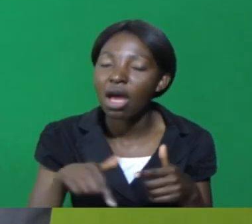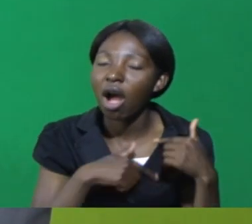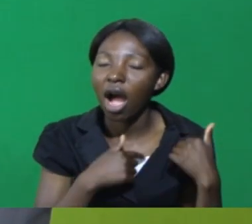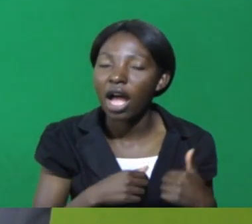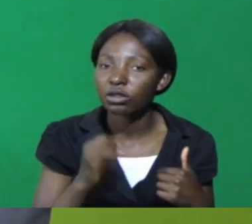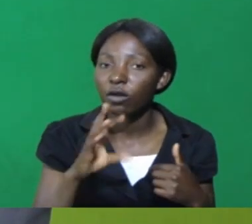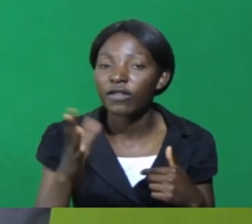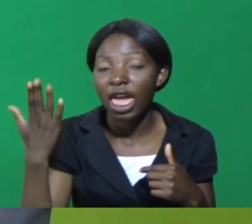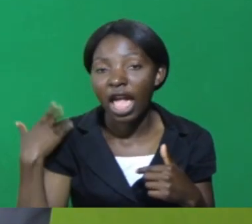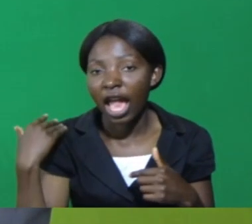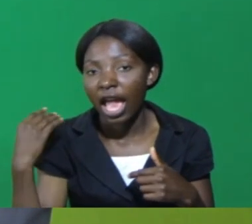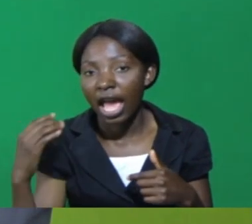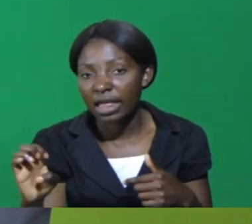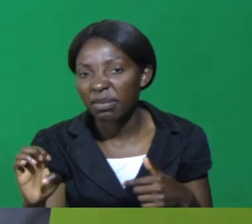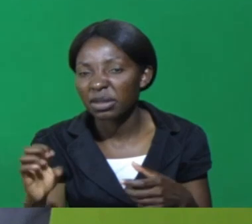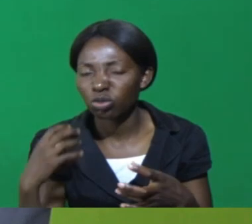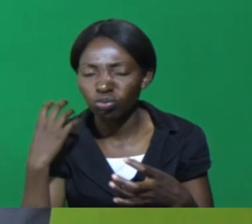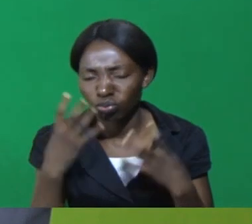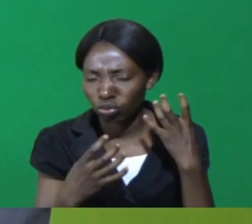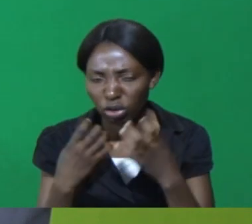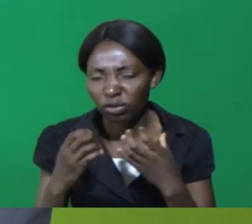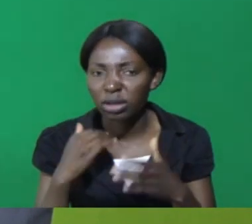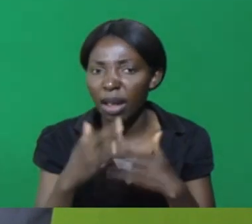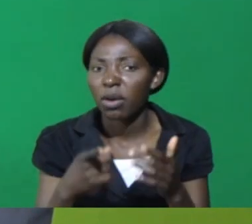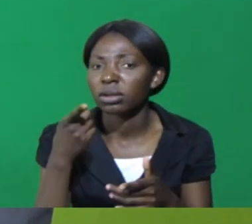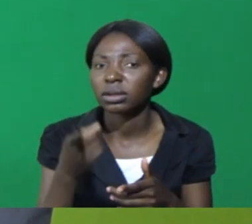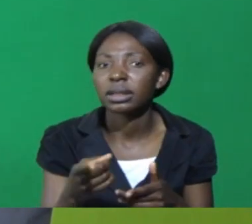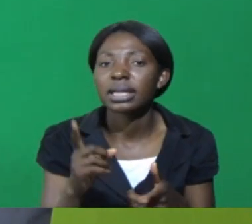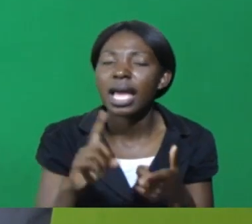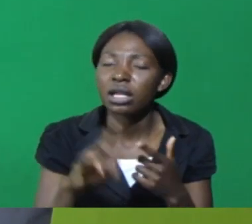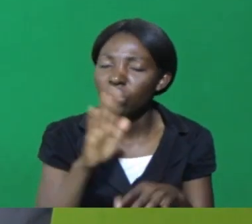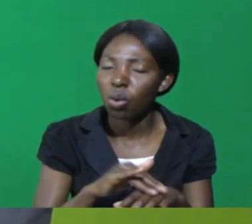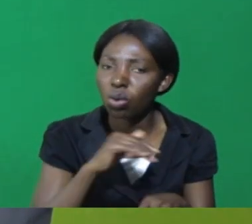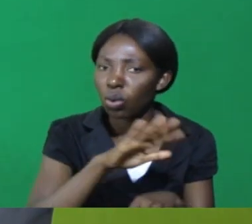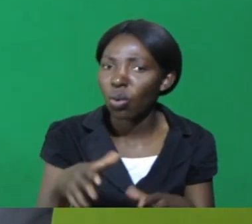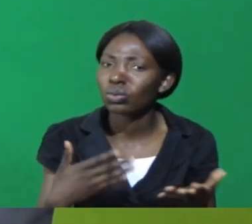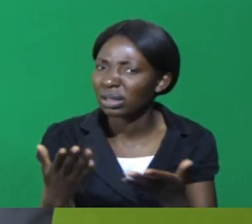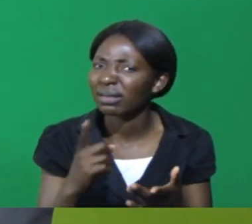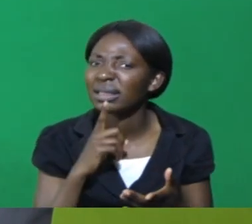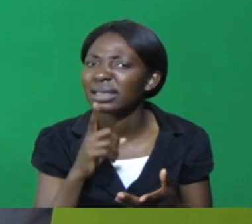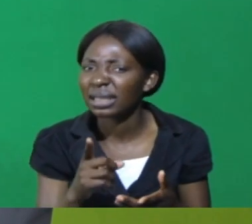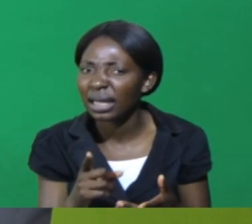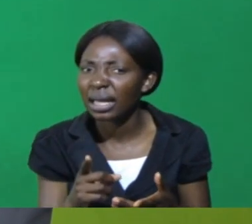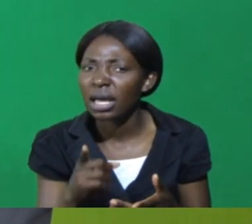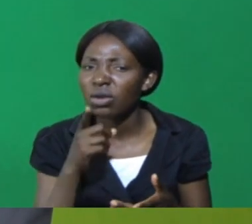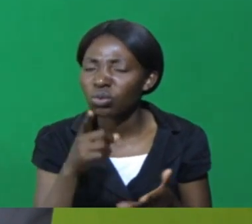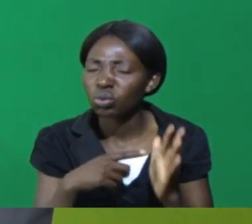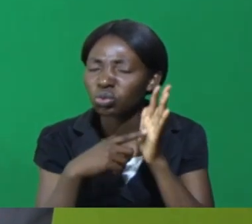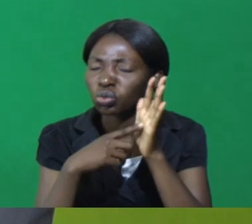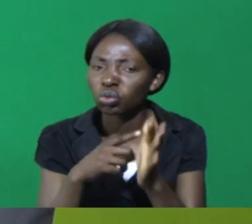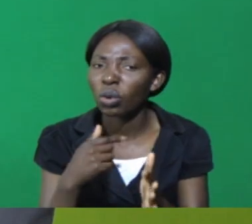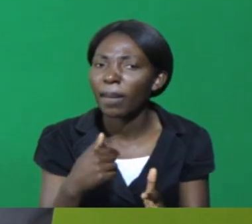weSiria ukadzianiswa kwazvo pamusoro pechinhu ichi. Akadana varanda vake akati kwavari, hamungandiratidzi